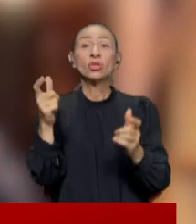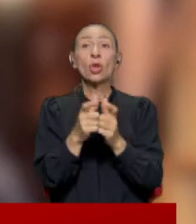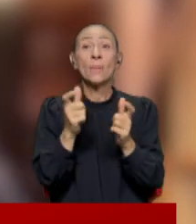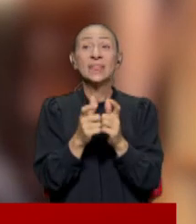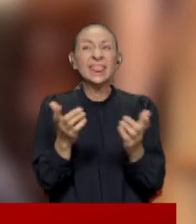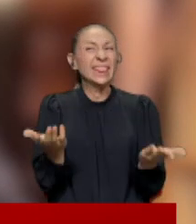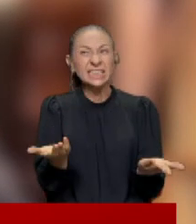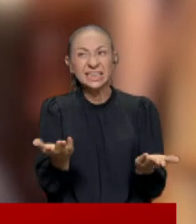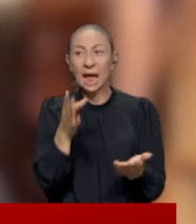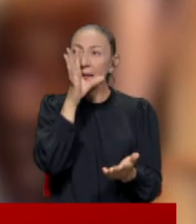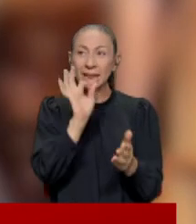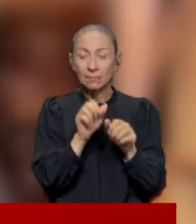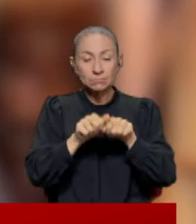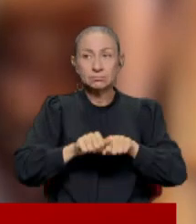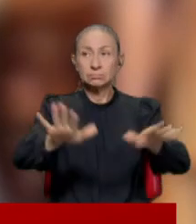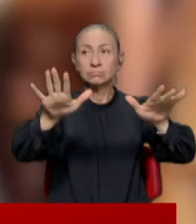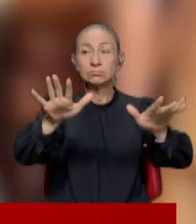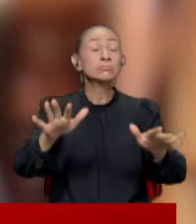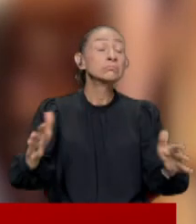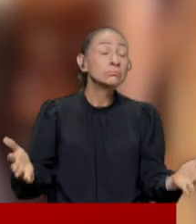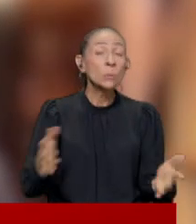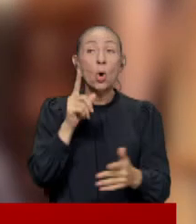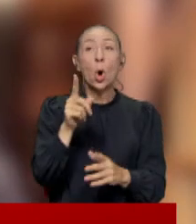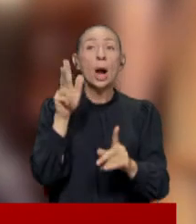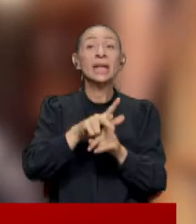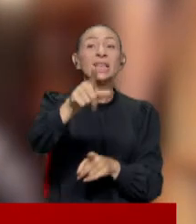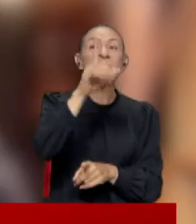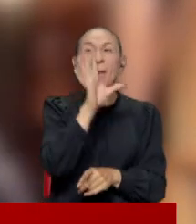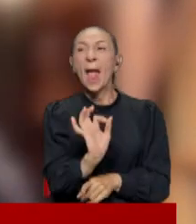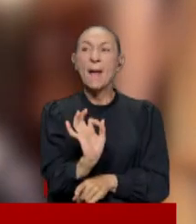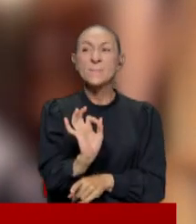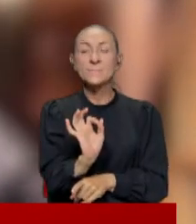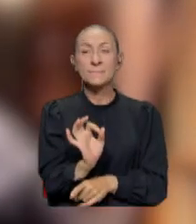toplantı nasıl ve kim tarafından sızdırıldı, o katılımcı kim soruları.